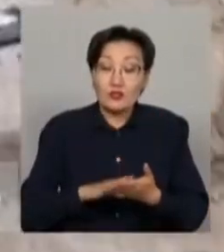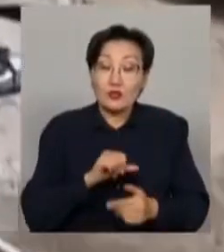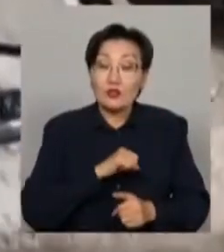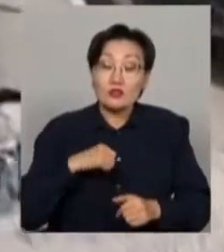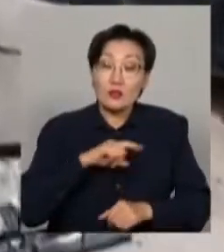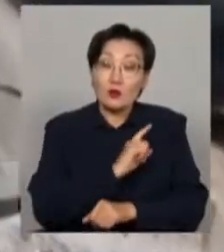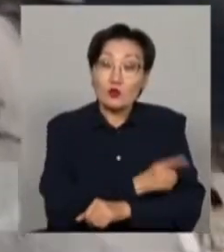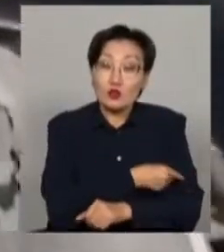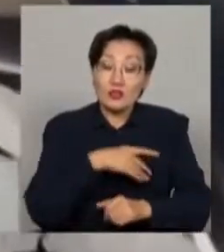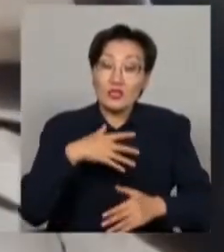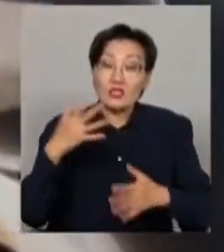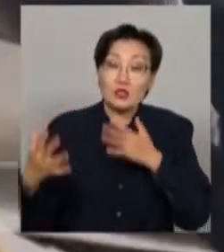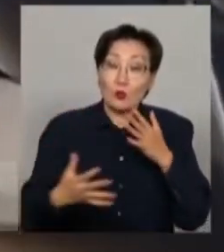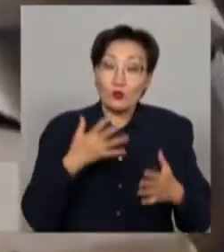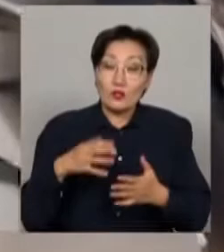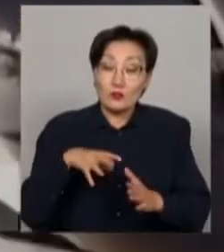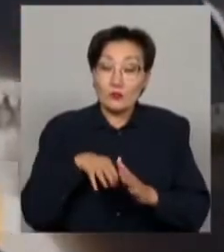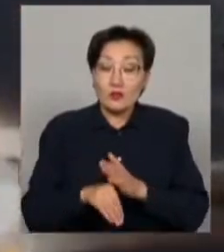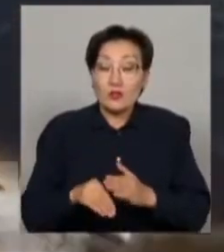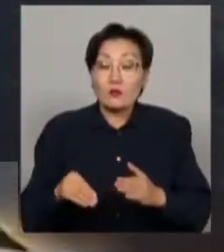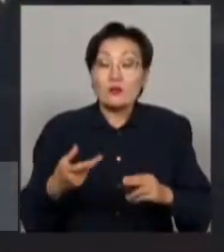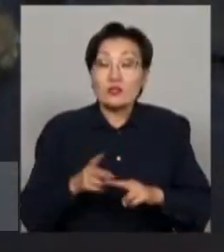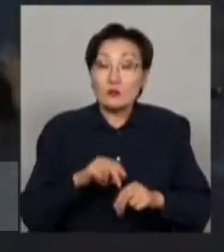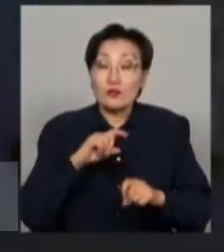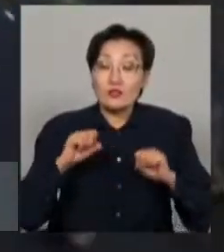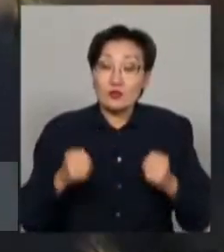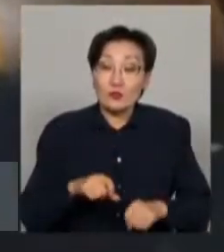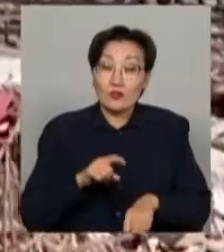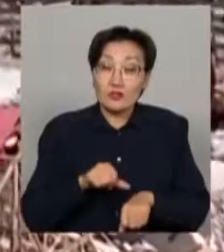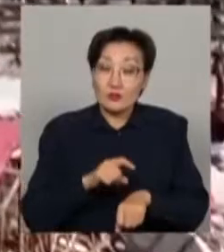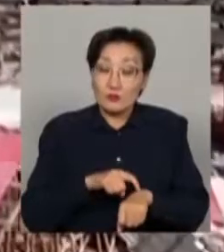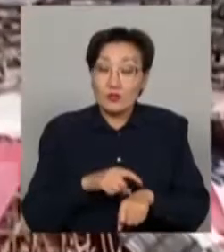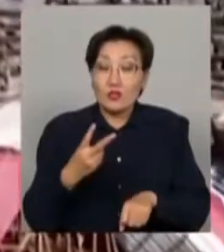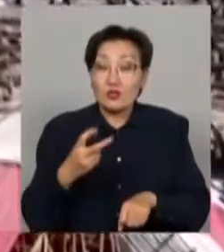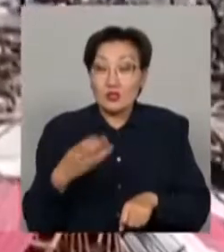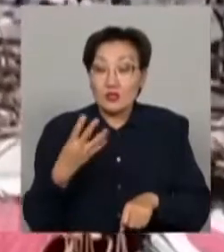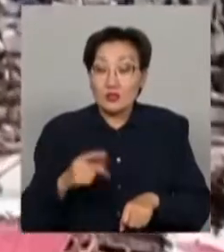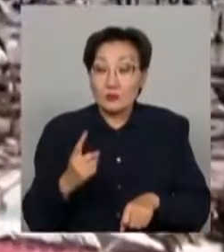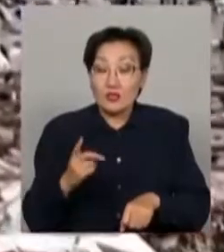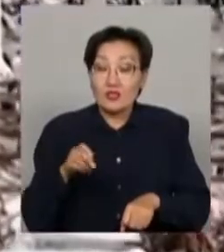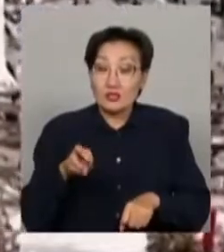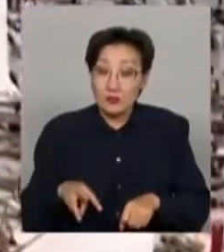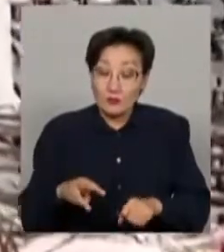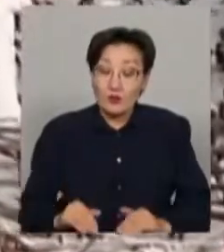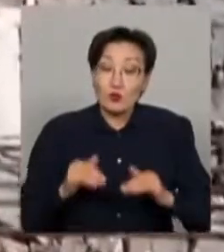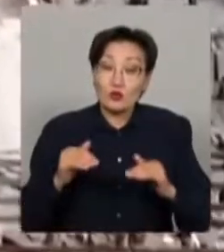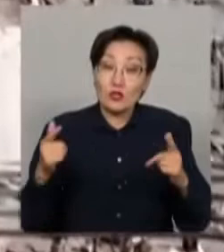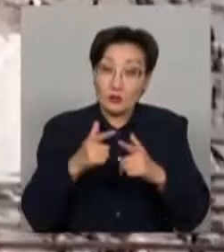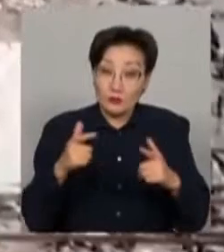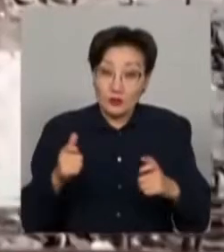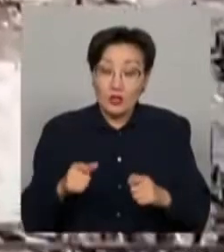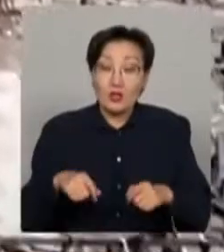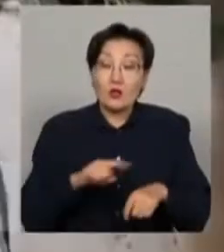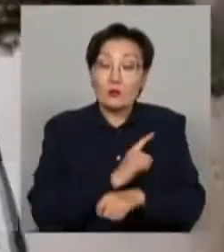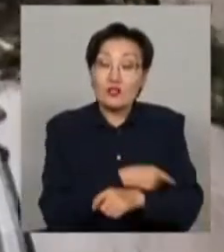күшті дауылдардың бірі саналады. Кей ақпарат құралдары оның жылдамдығы сағатына 241 шақырымға жеткенін хабарлады. Тіпті